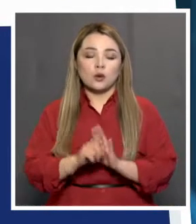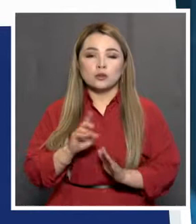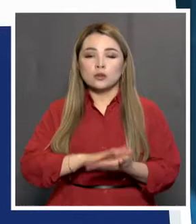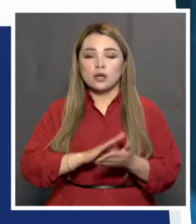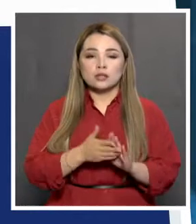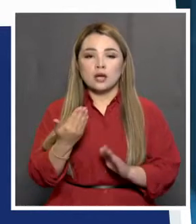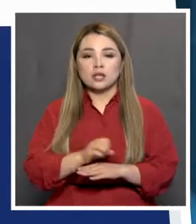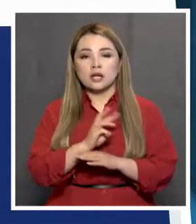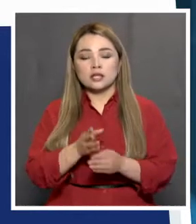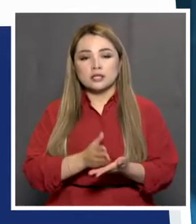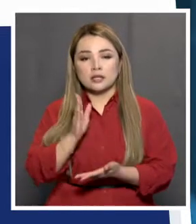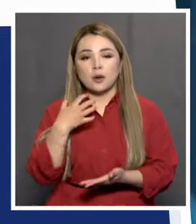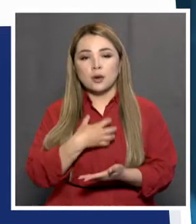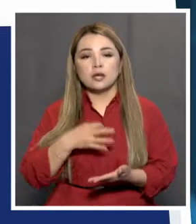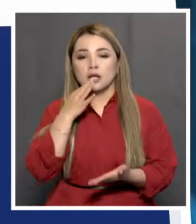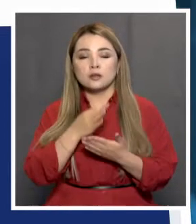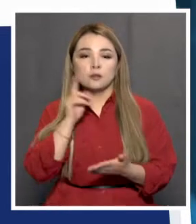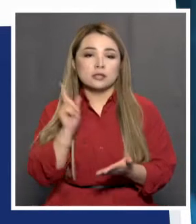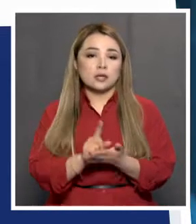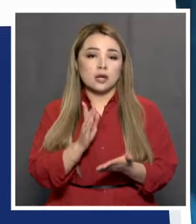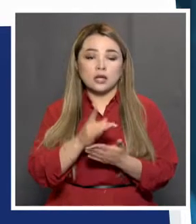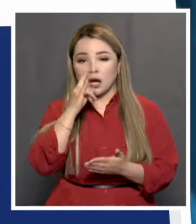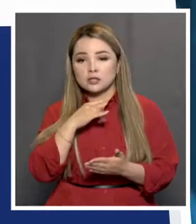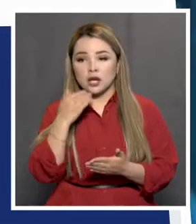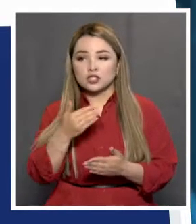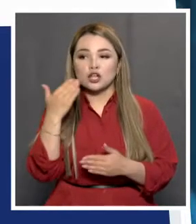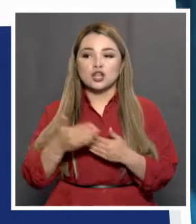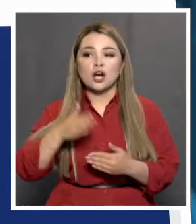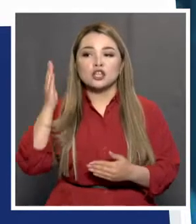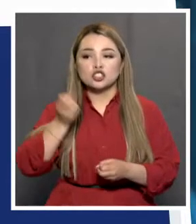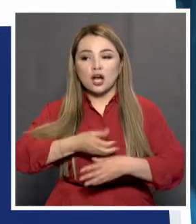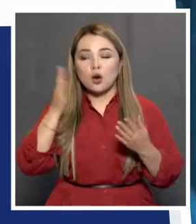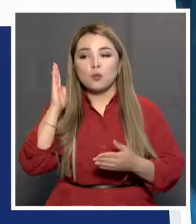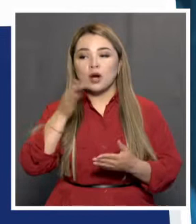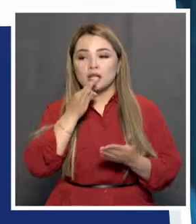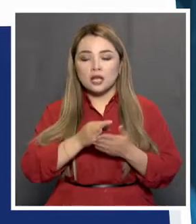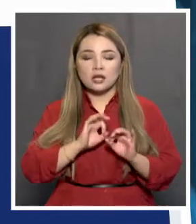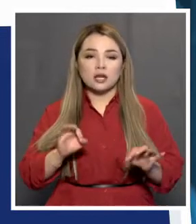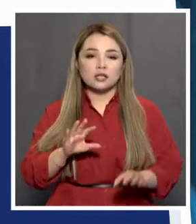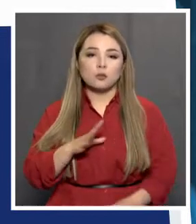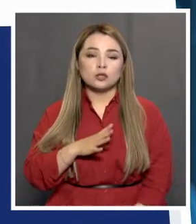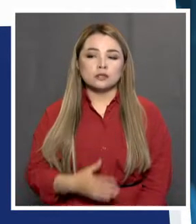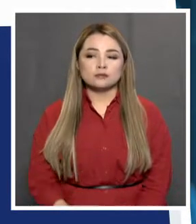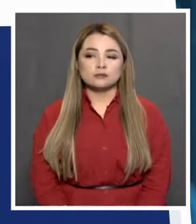жасау стратегиялық маңызы бар міндет. Бұл Қазақстанның жарқын болашағының кепілі деп жазды.